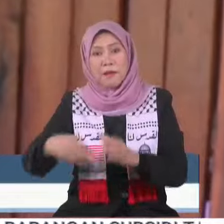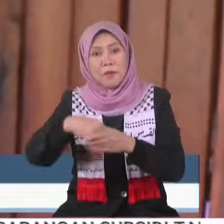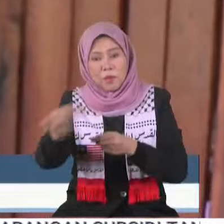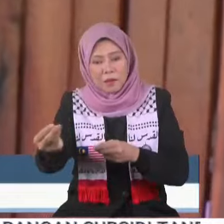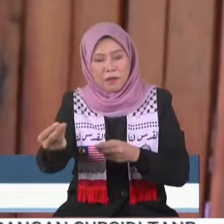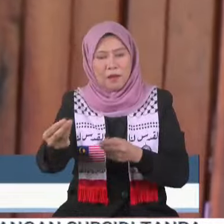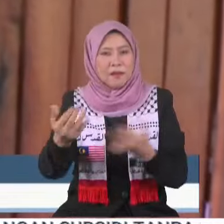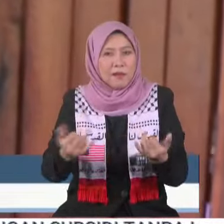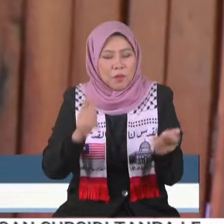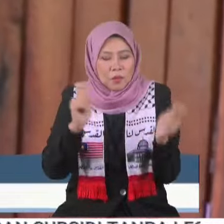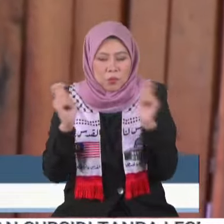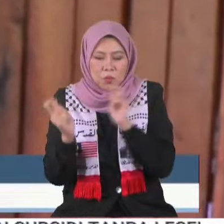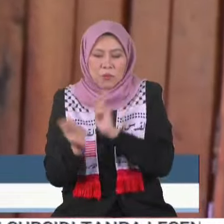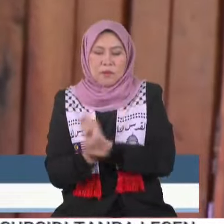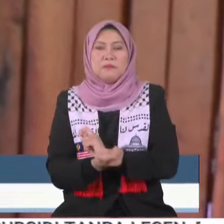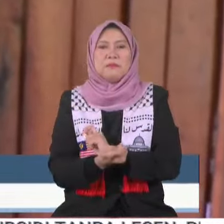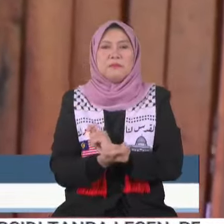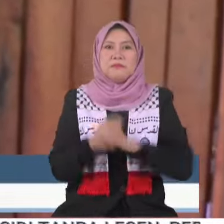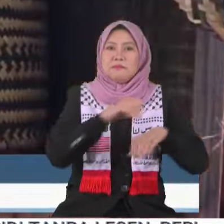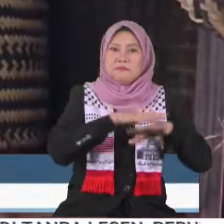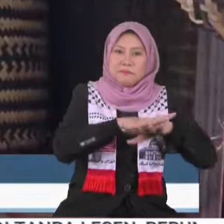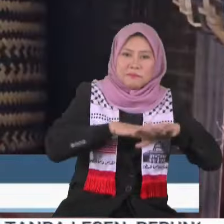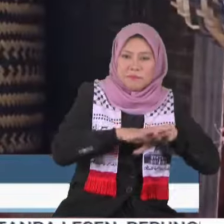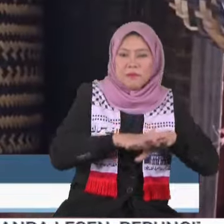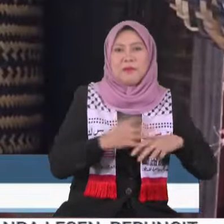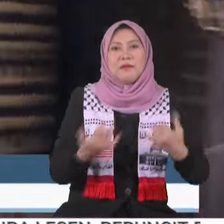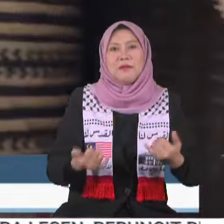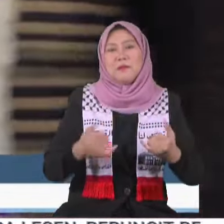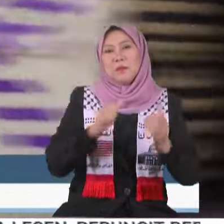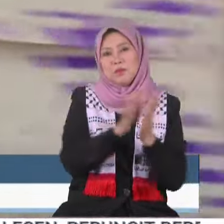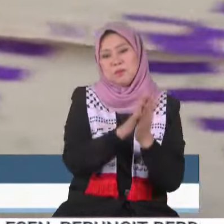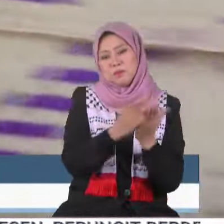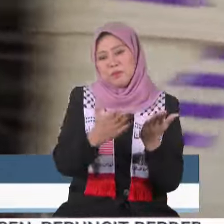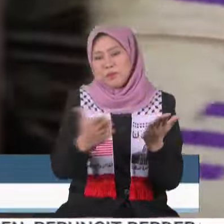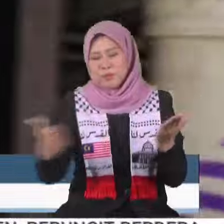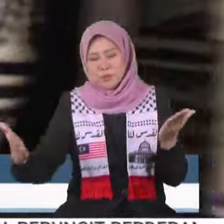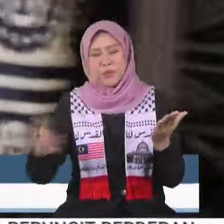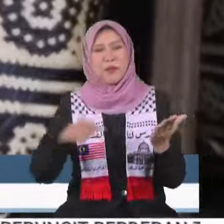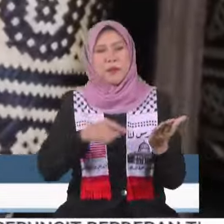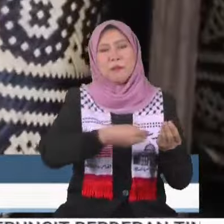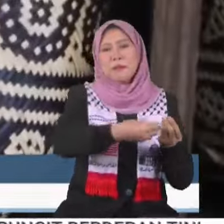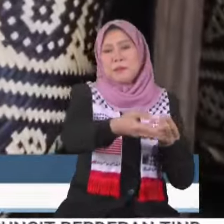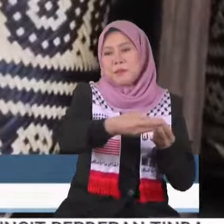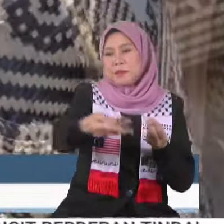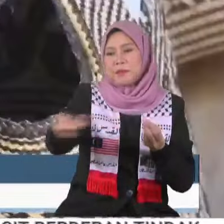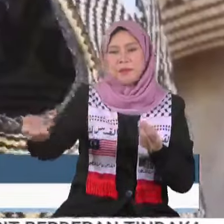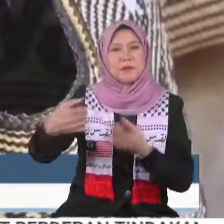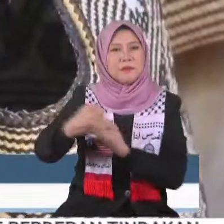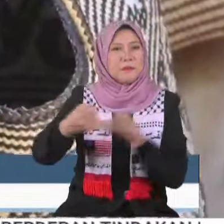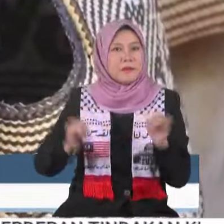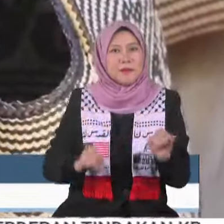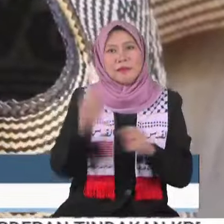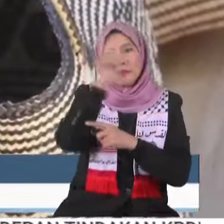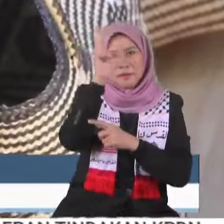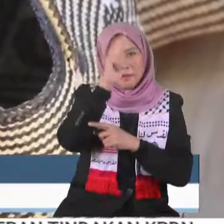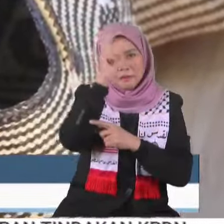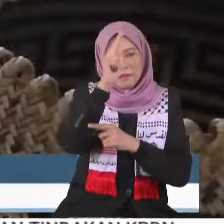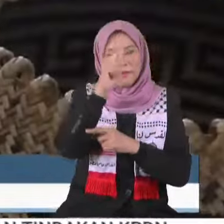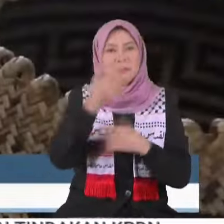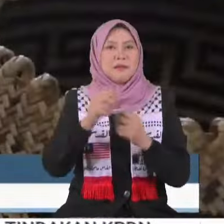kita bertukar kepada barang-barang tempatan lah, kita promote, kita masukkan dalam katalog dan kita akan edarkan ke seluruh jabatan-jabatan kerajaan,